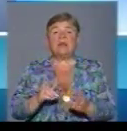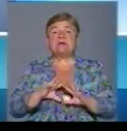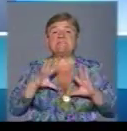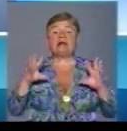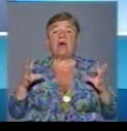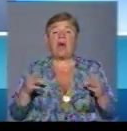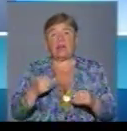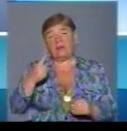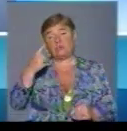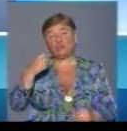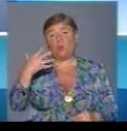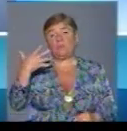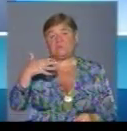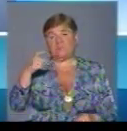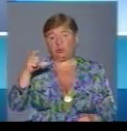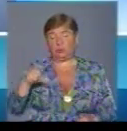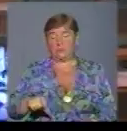близько 100-150.